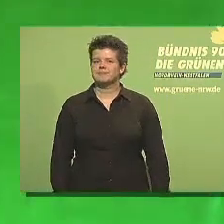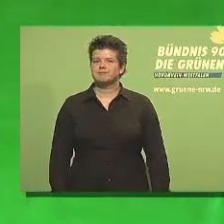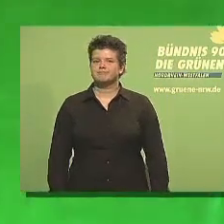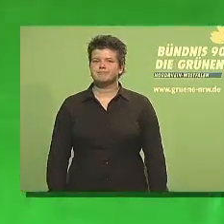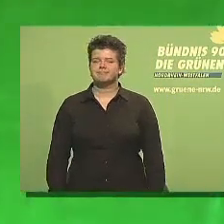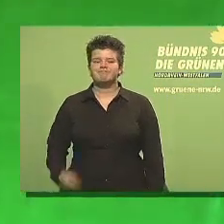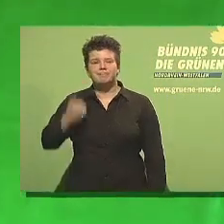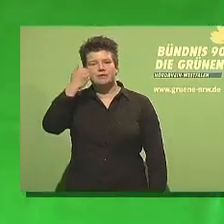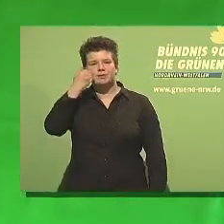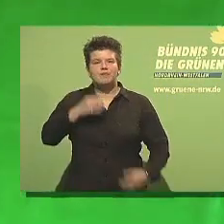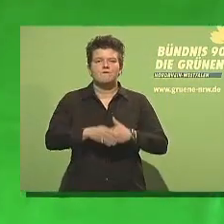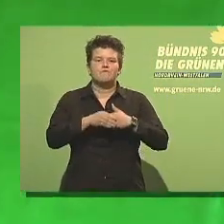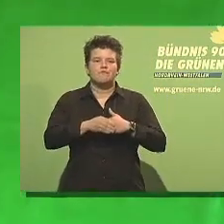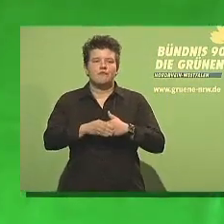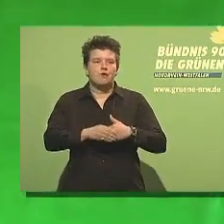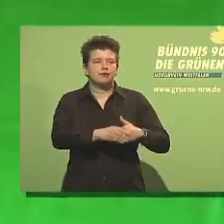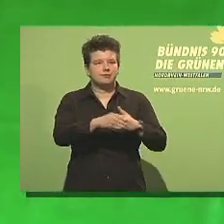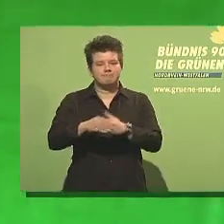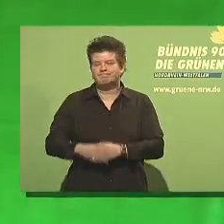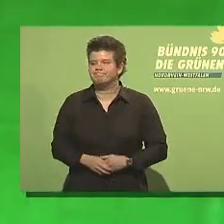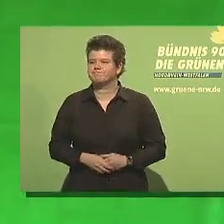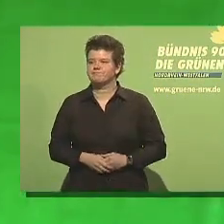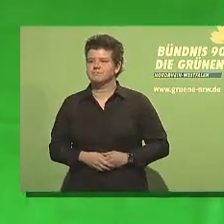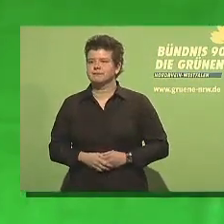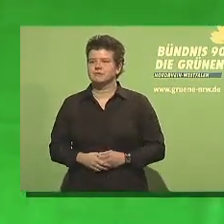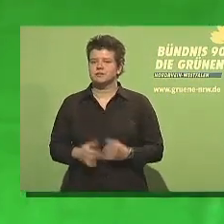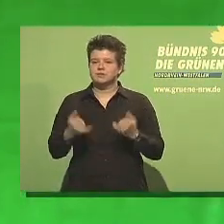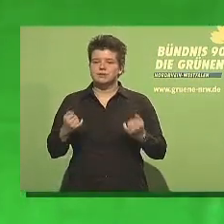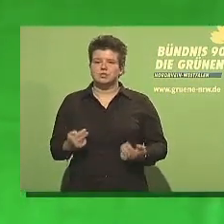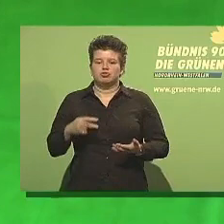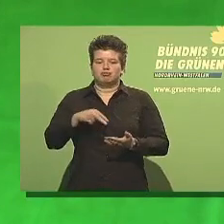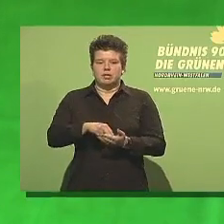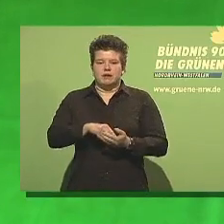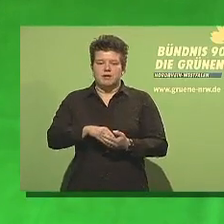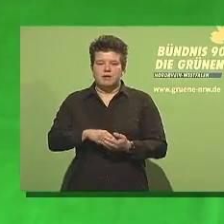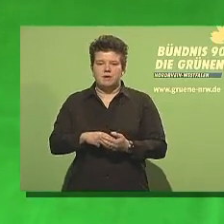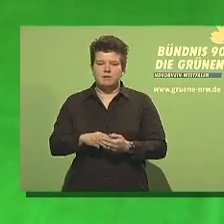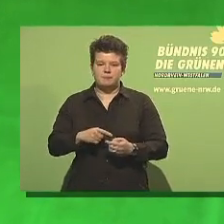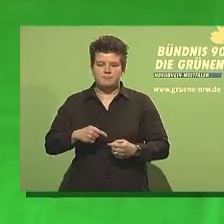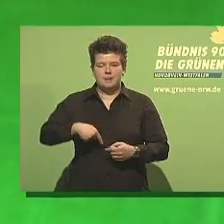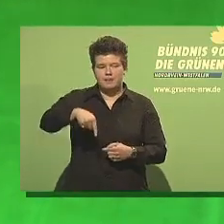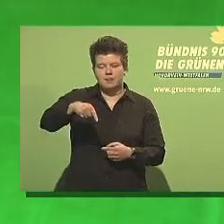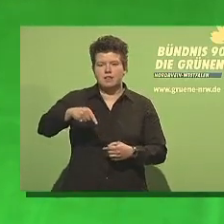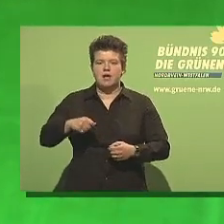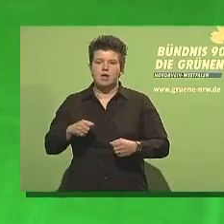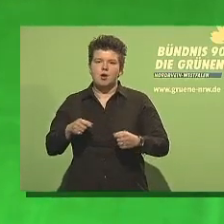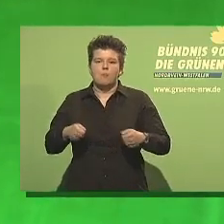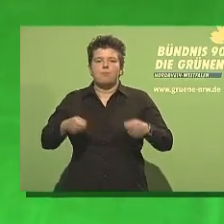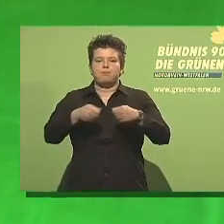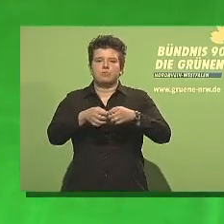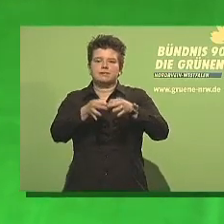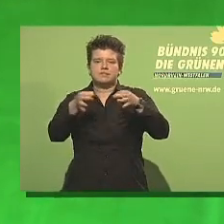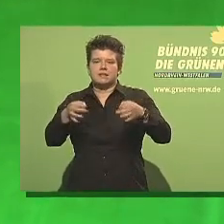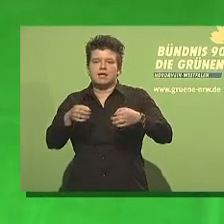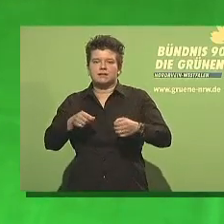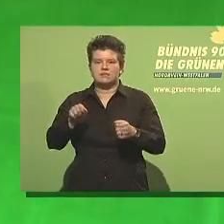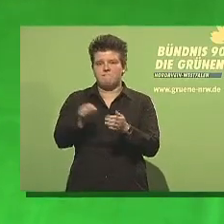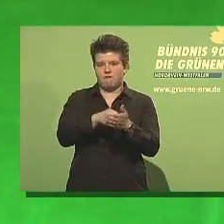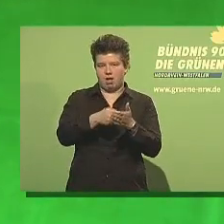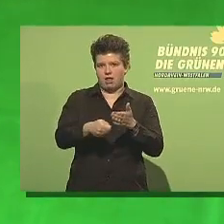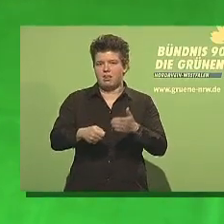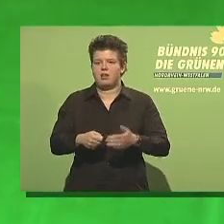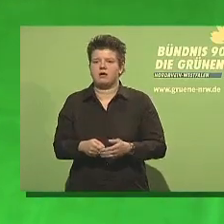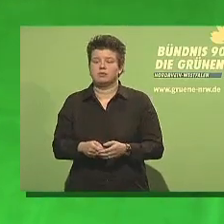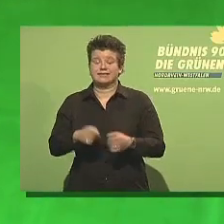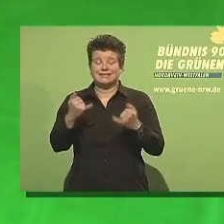Liebe Freundinnen und Freunde, wir stehen vor einer wichtigen Bundestagswahl. Es geht um einen Politikwechsel für unser Land, um